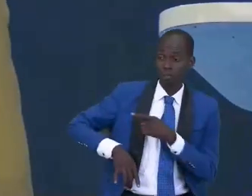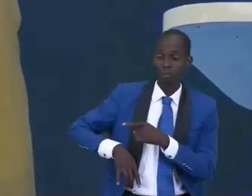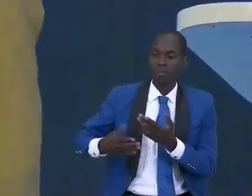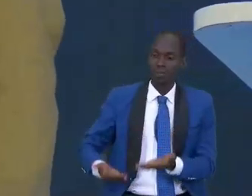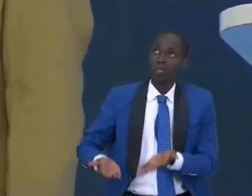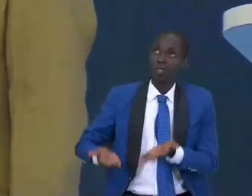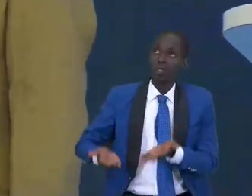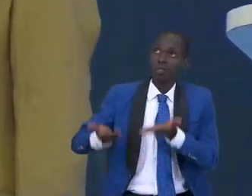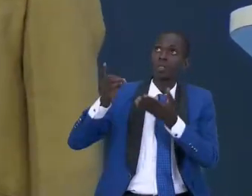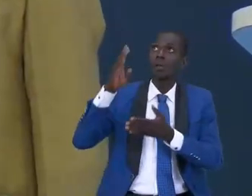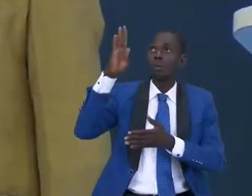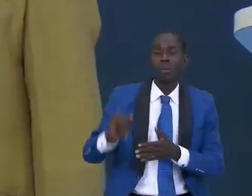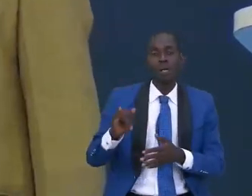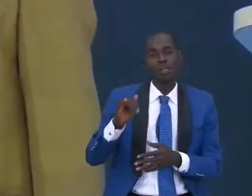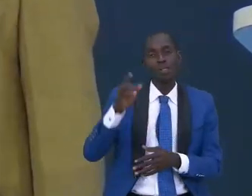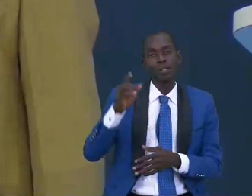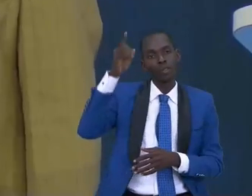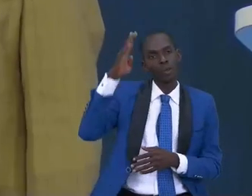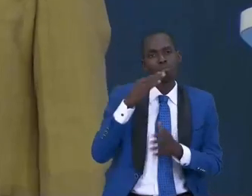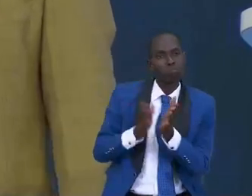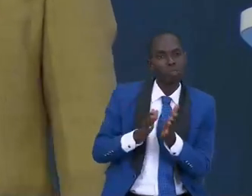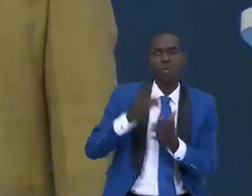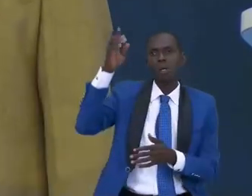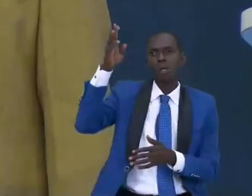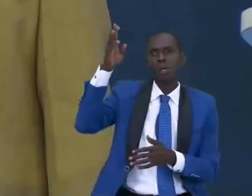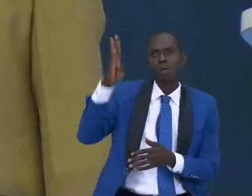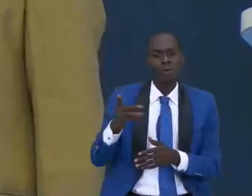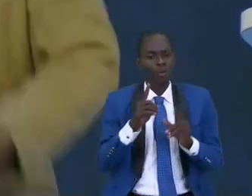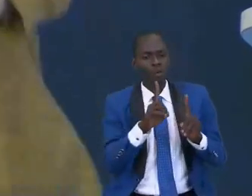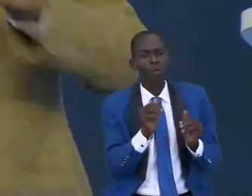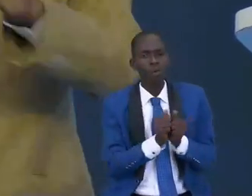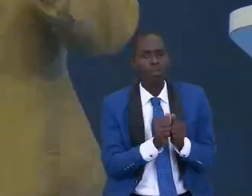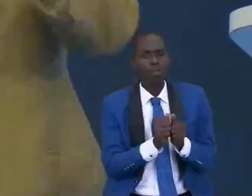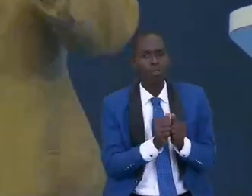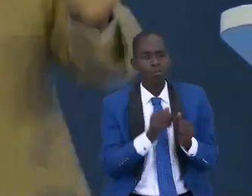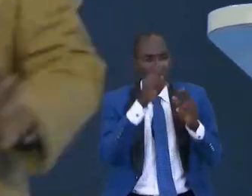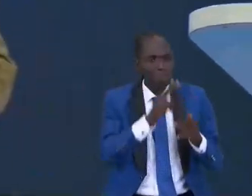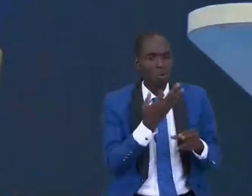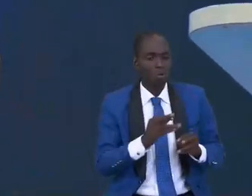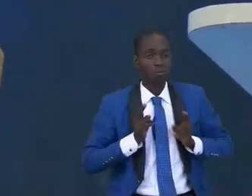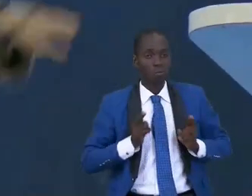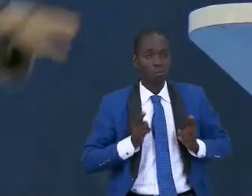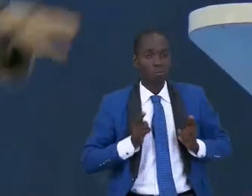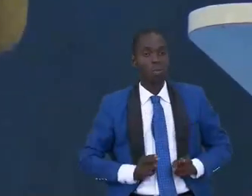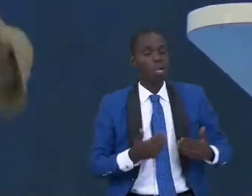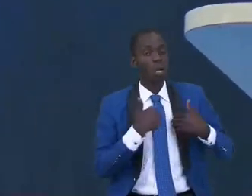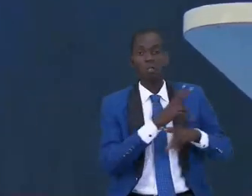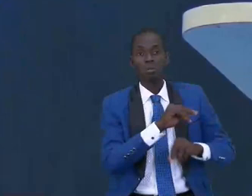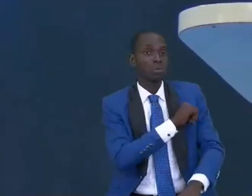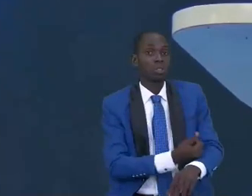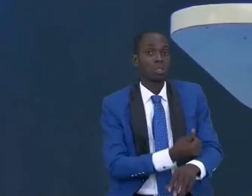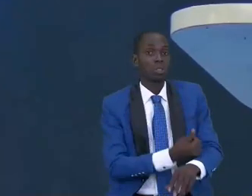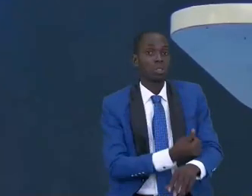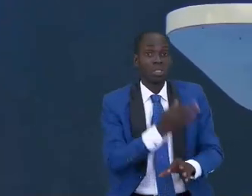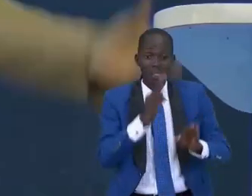Dieu, celui-là qui est élevé par les hommes n'a pas d'autorité. Si les anges